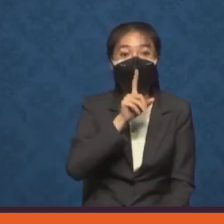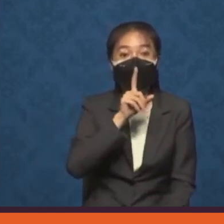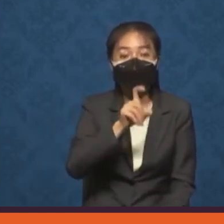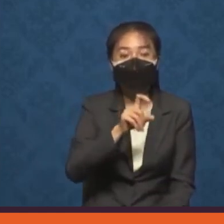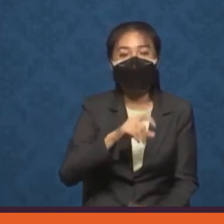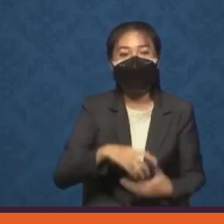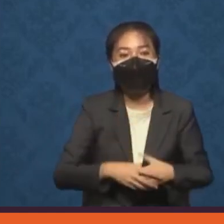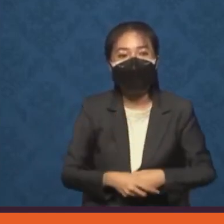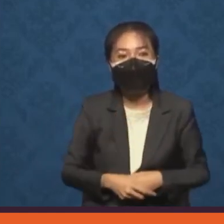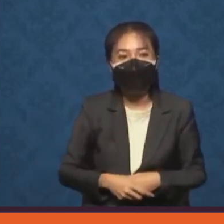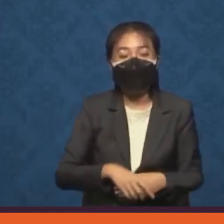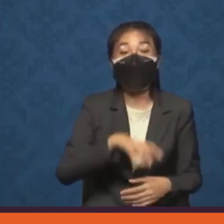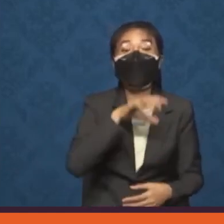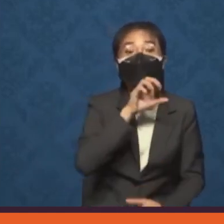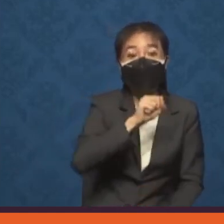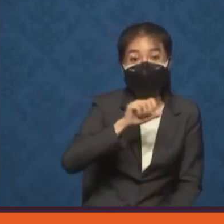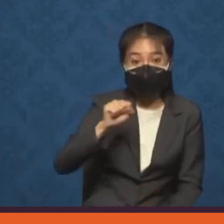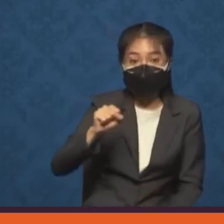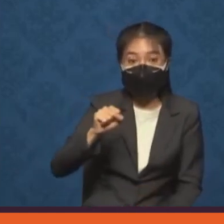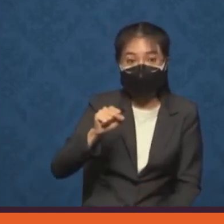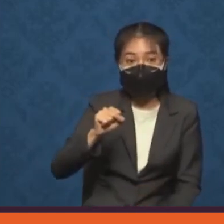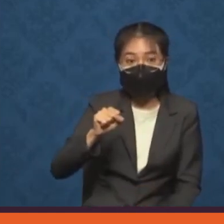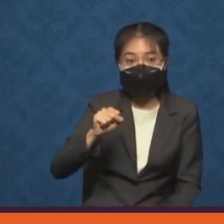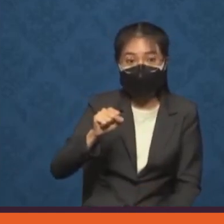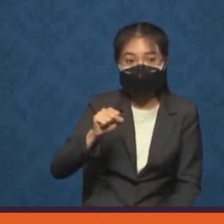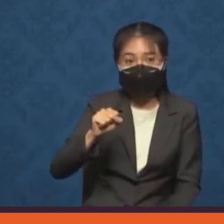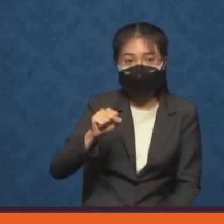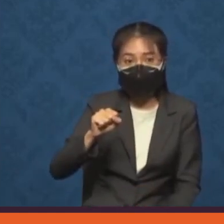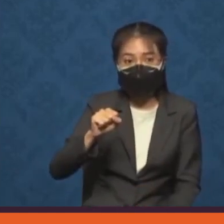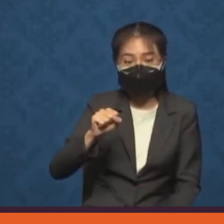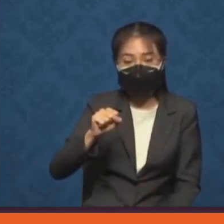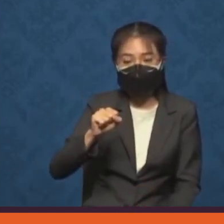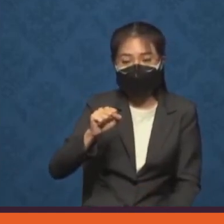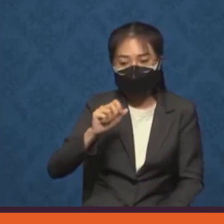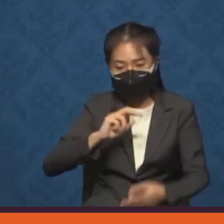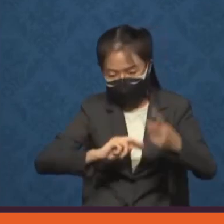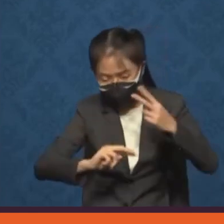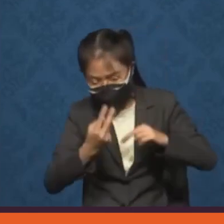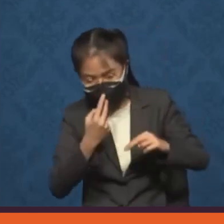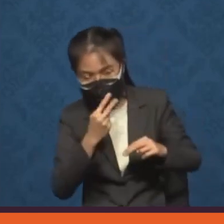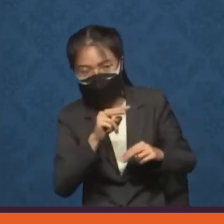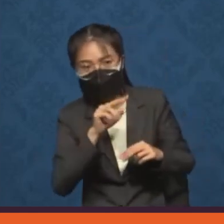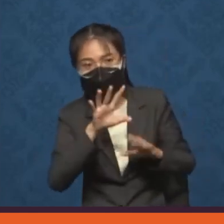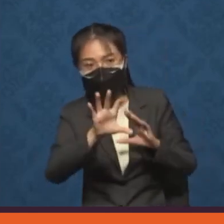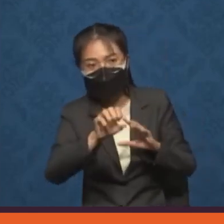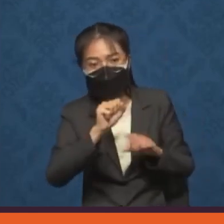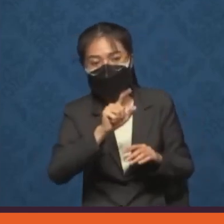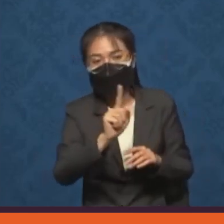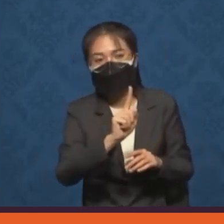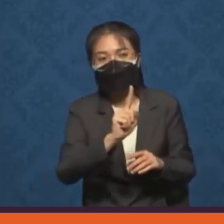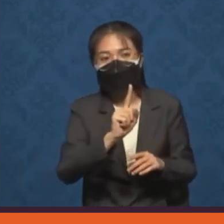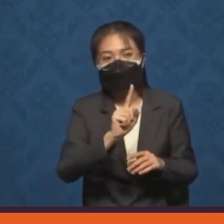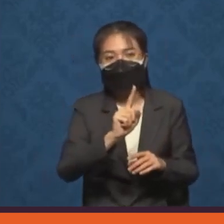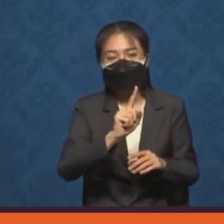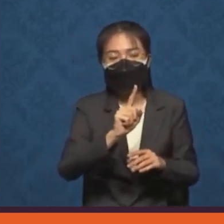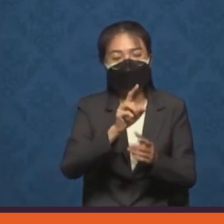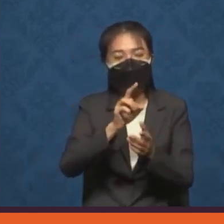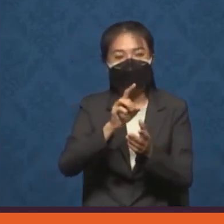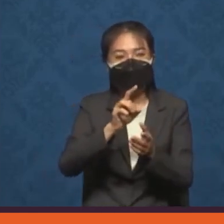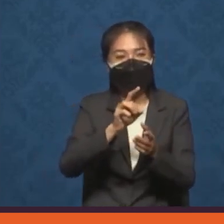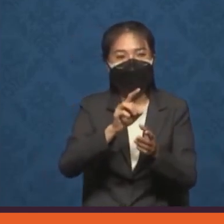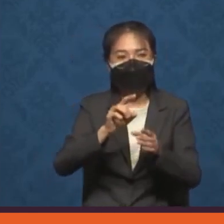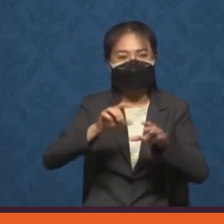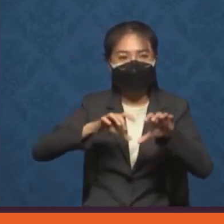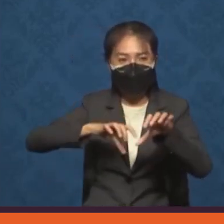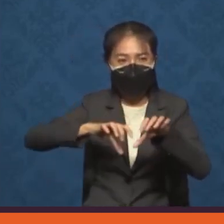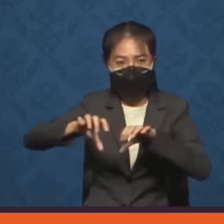การที่ให้สส.สามารถมาโอเวอร์รูลถ้าหากองค์คณะถอดถอนหรือตุลาหรือศาลฎีกาแผนกคดีอาญาดำรงตำแหน่งทางการ